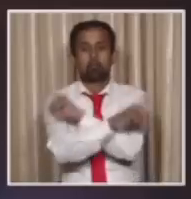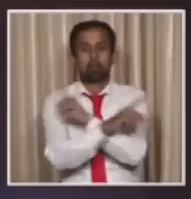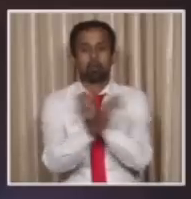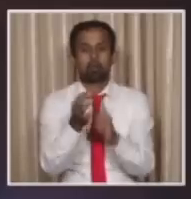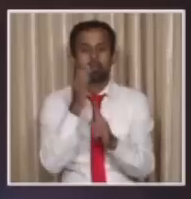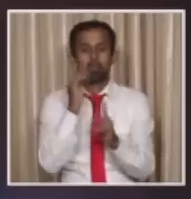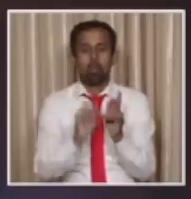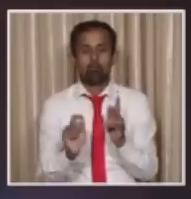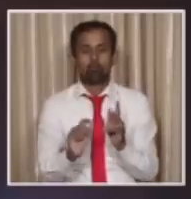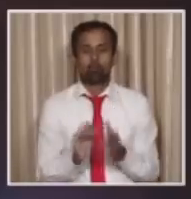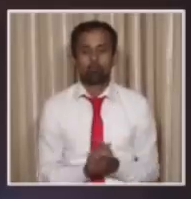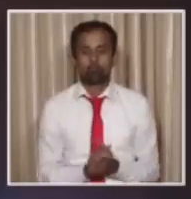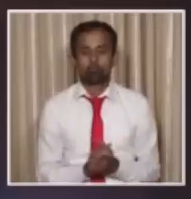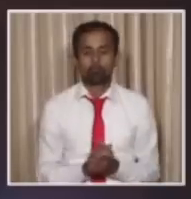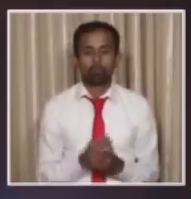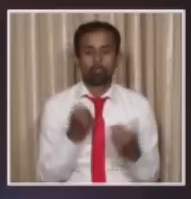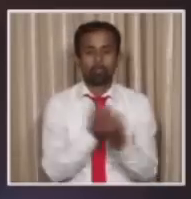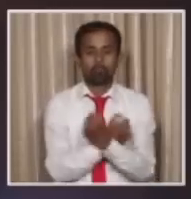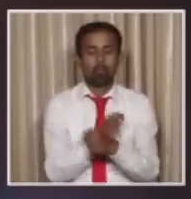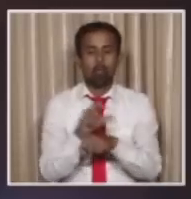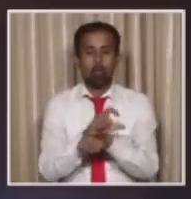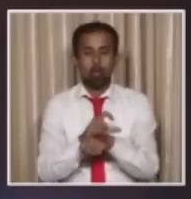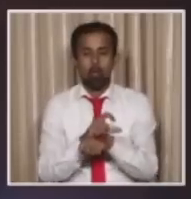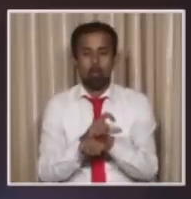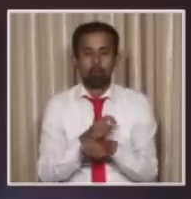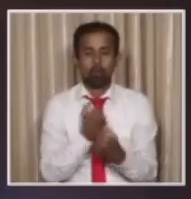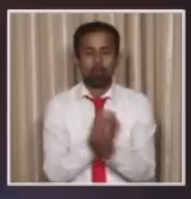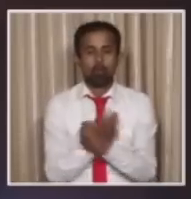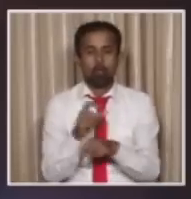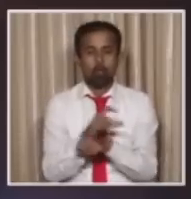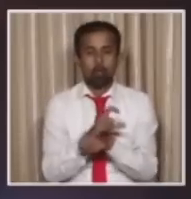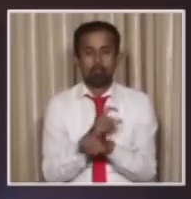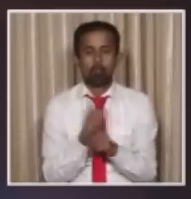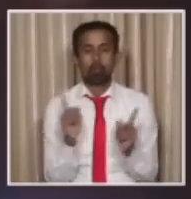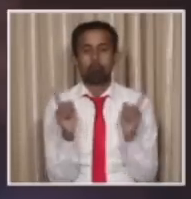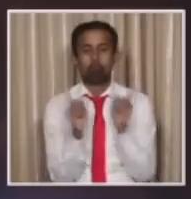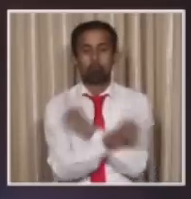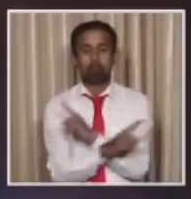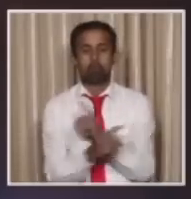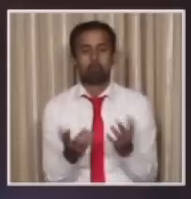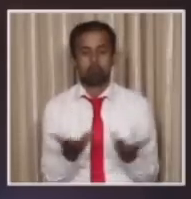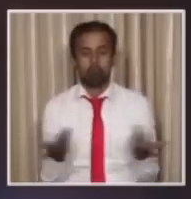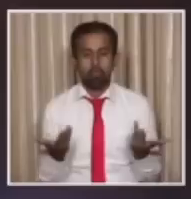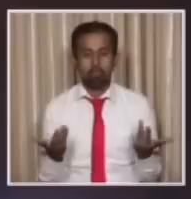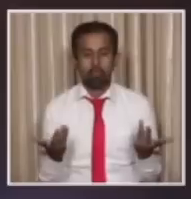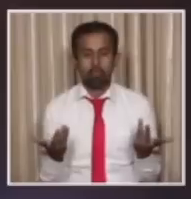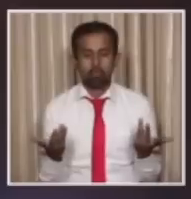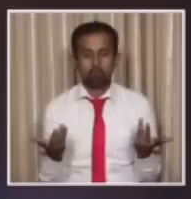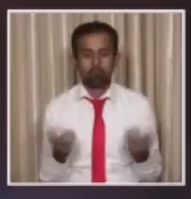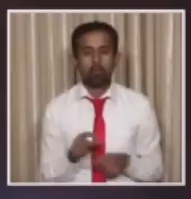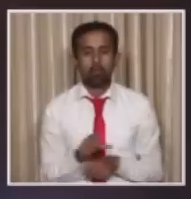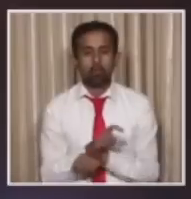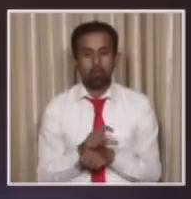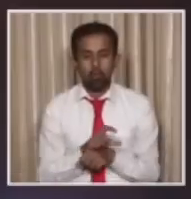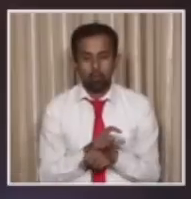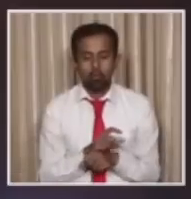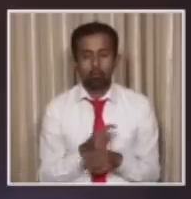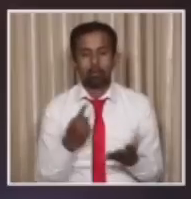ජනාධිපති කාර්යාලයට. අද පොලිස් කොමිෂම තියෙනවා, පොලිස් කොමිෂමට මාරු වීමක් කරගන්න බෑ. ඒ නිසා මේ කොමිෂන් සභාව